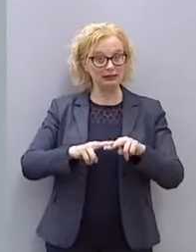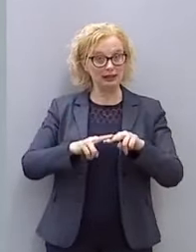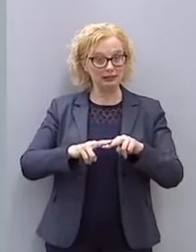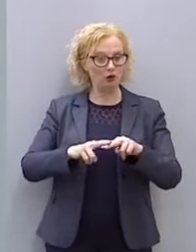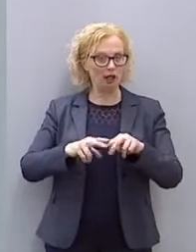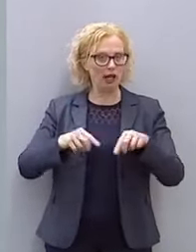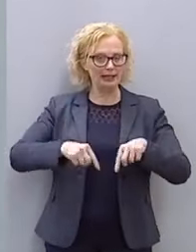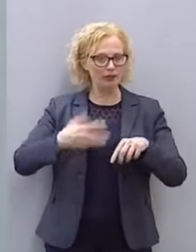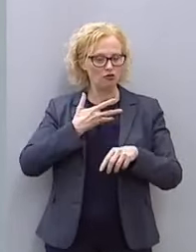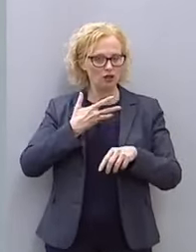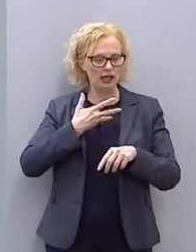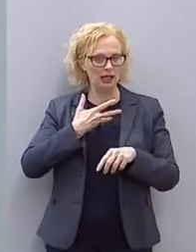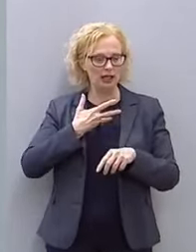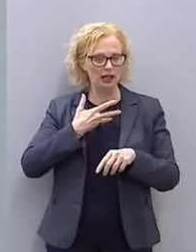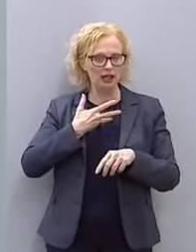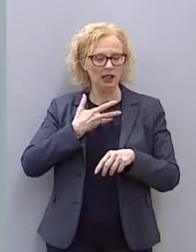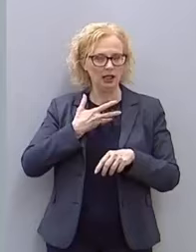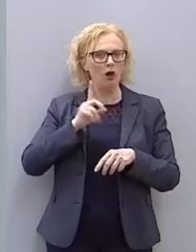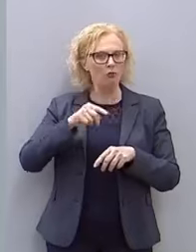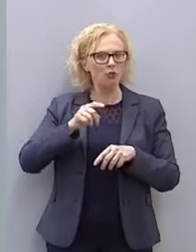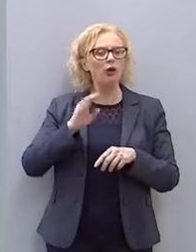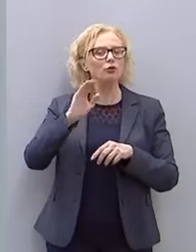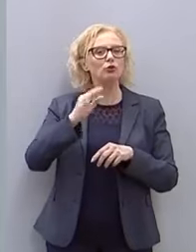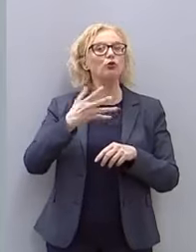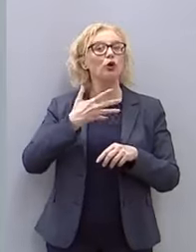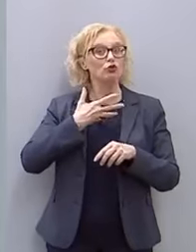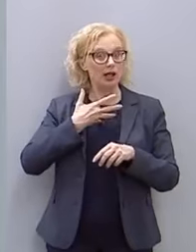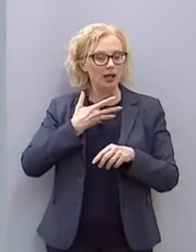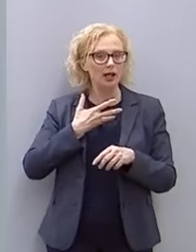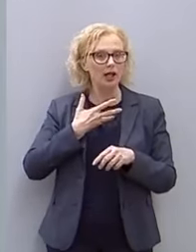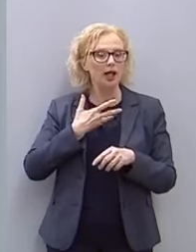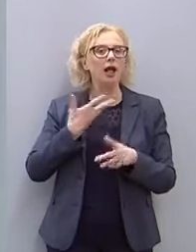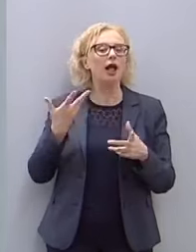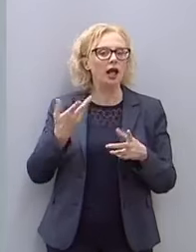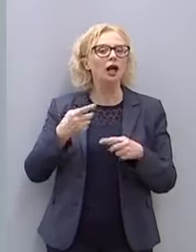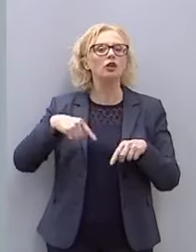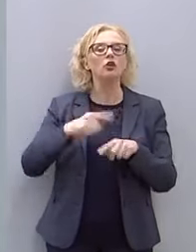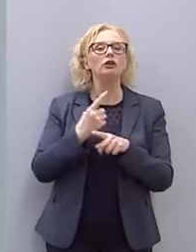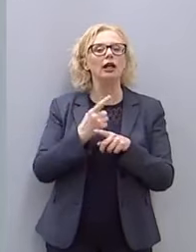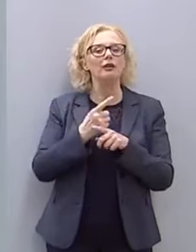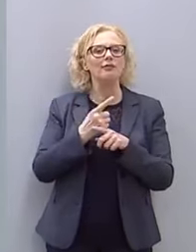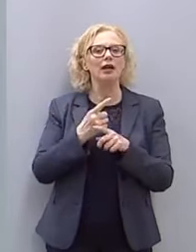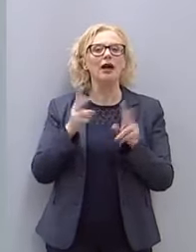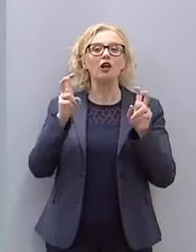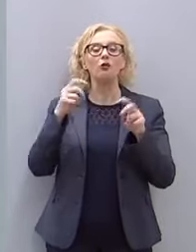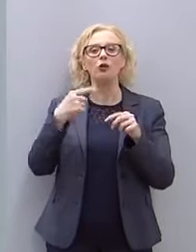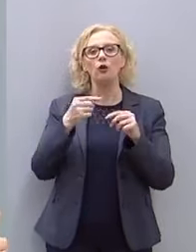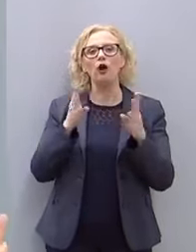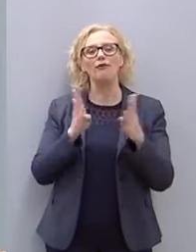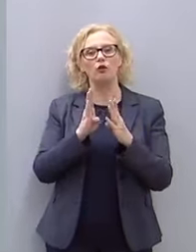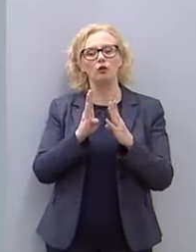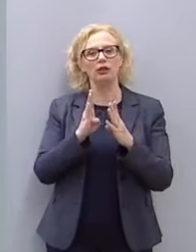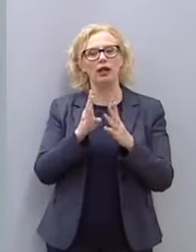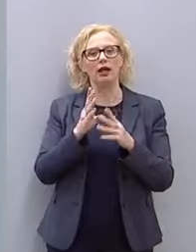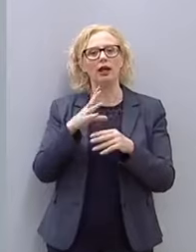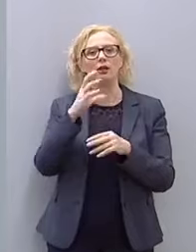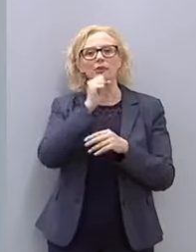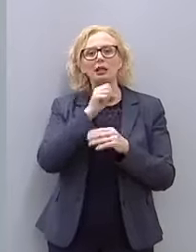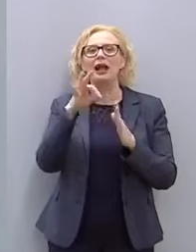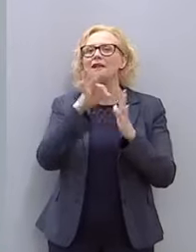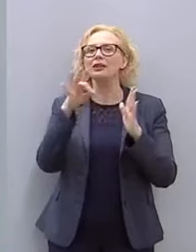se ci dovesse essere anche nei prossimi giorni sarà sicuramente affrontato per cominciare a dire quando i